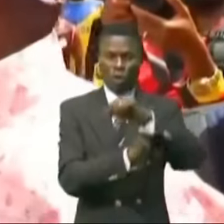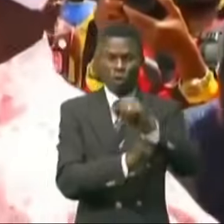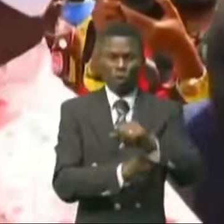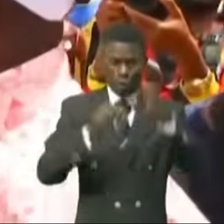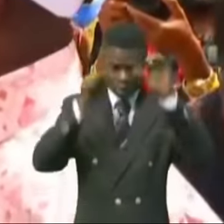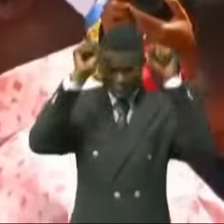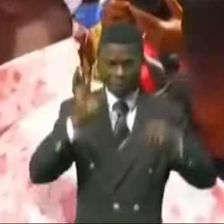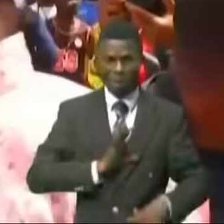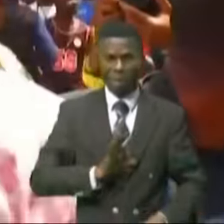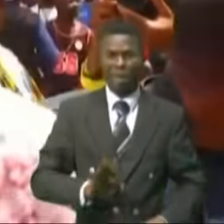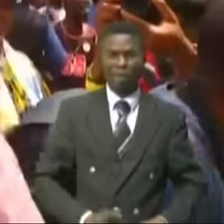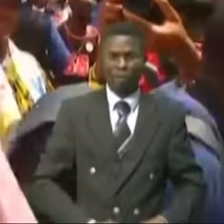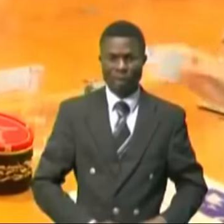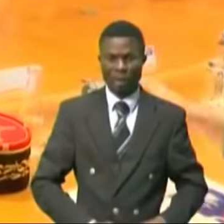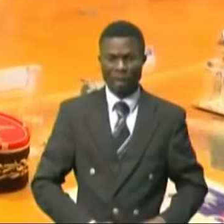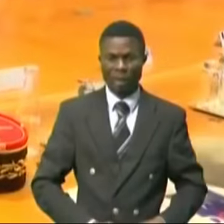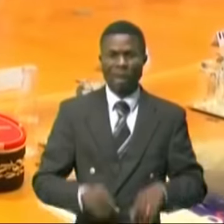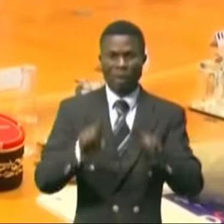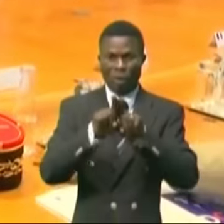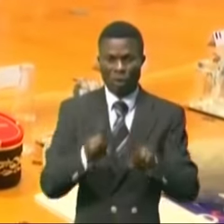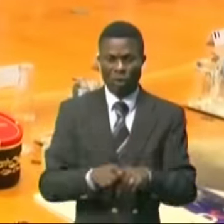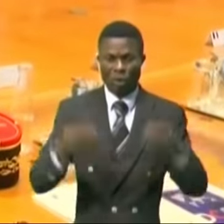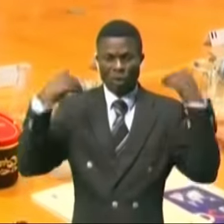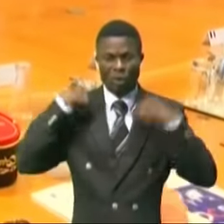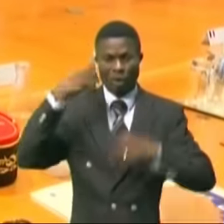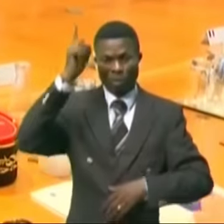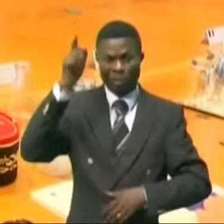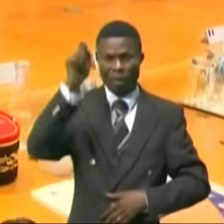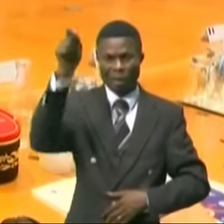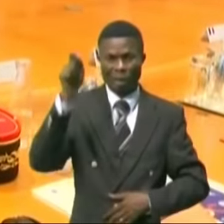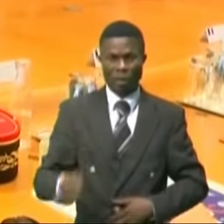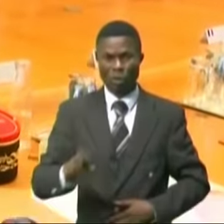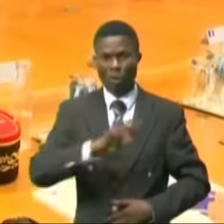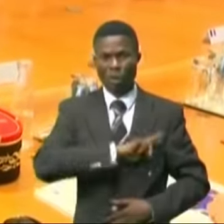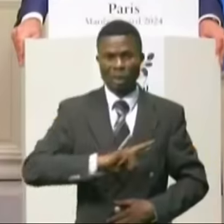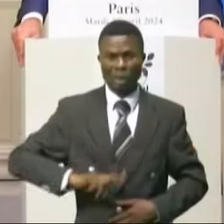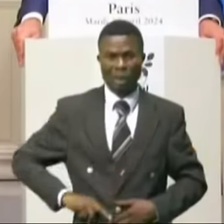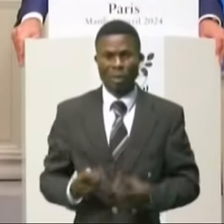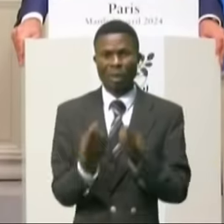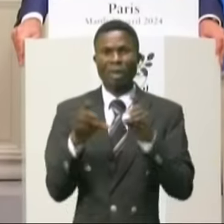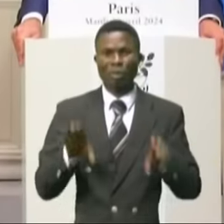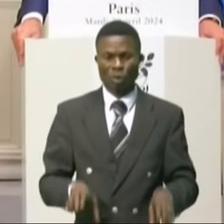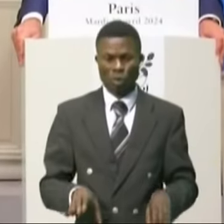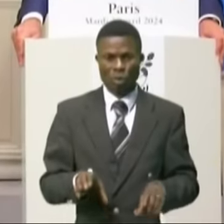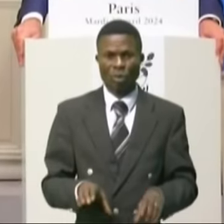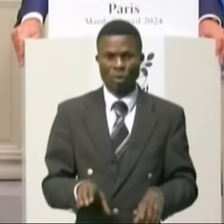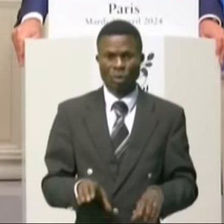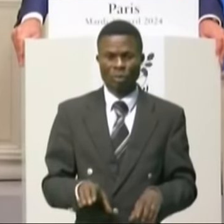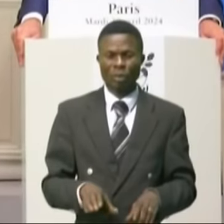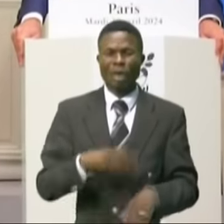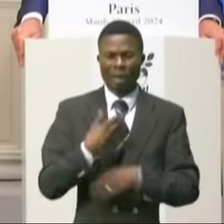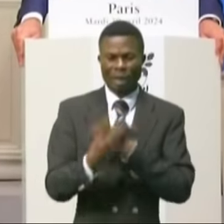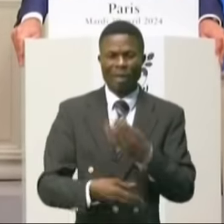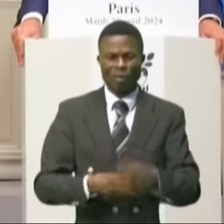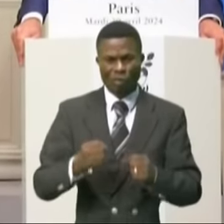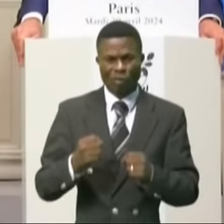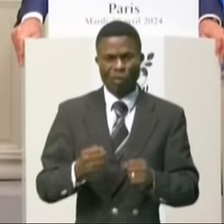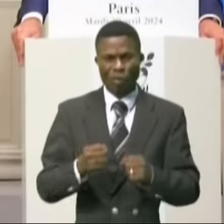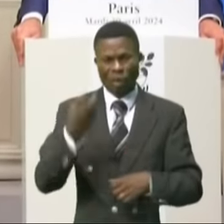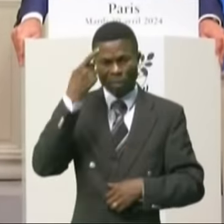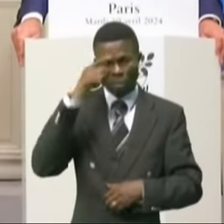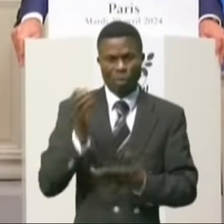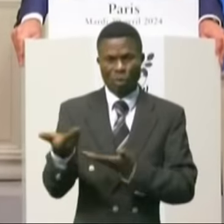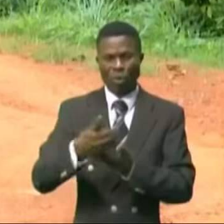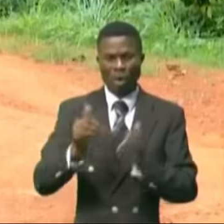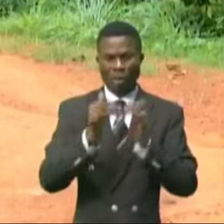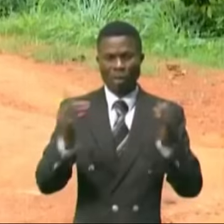l'État Félix-Antoine Tshisekedi, commandant suprême des forces armées de la République démocratique du Congo, qui ne ménage aucun effort pour le retour